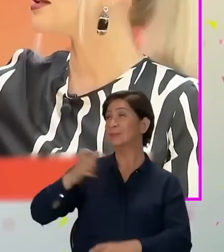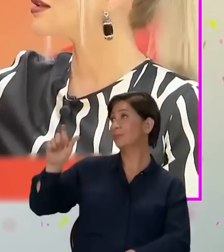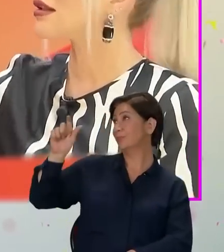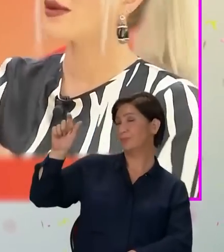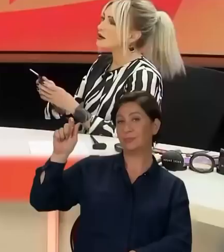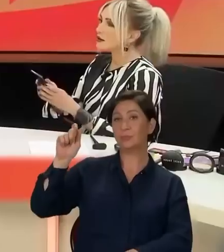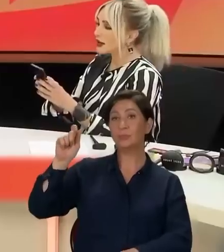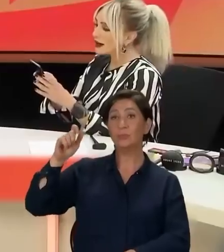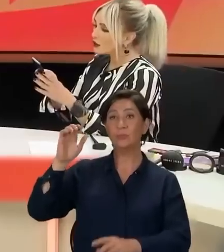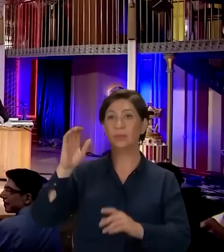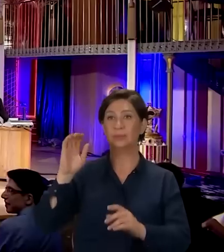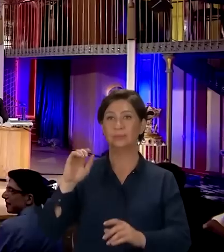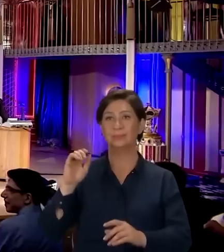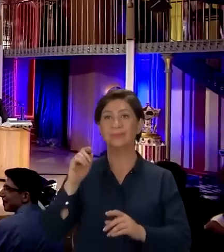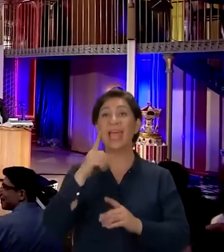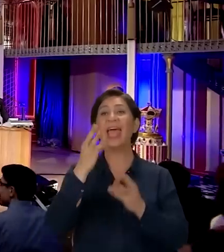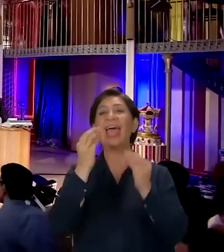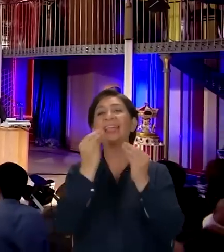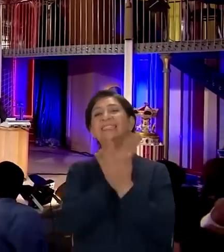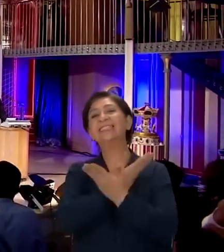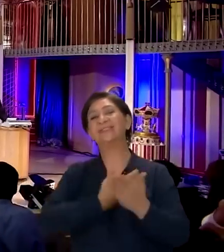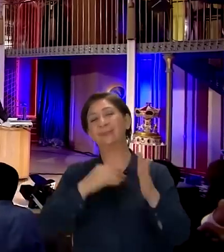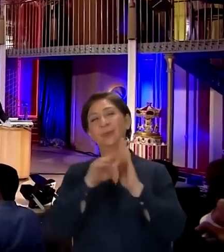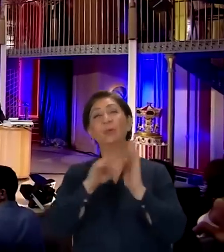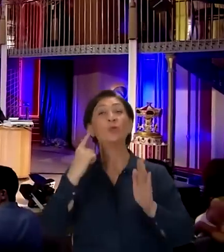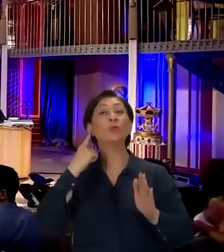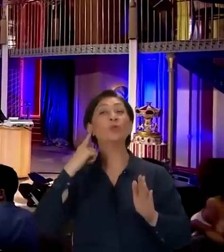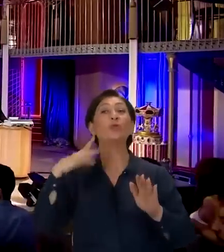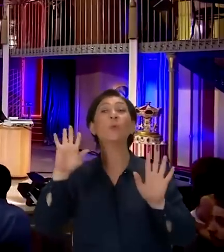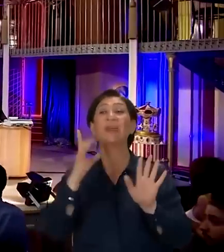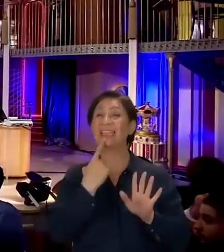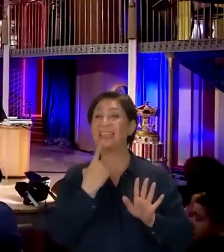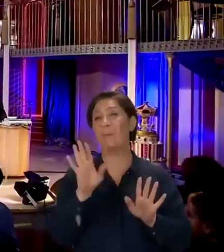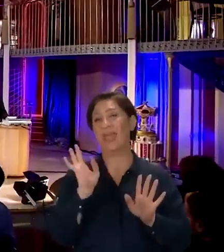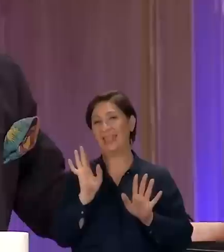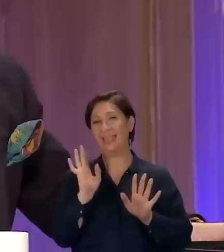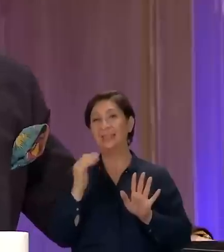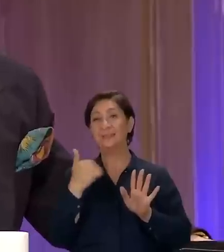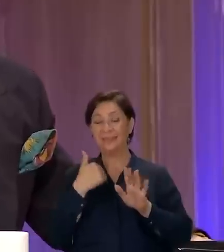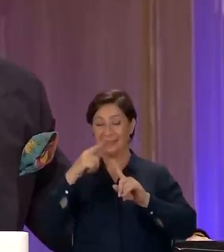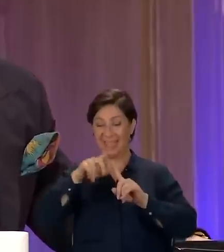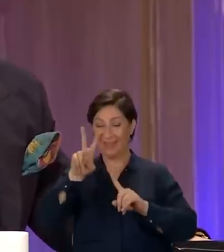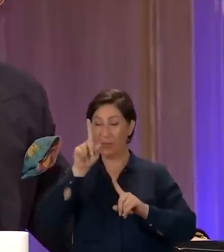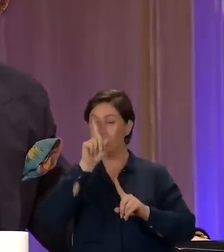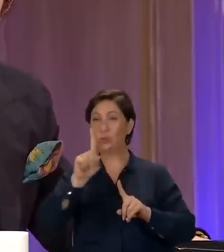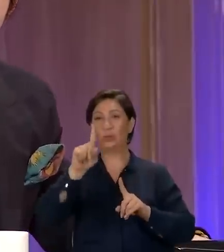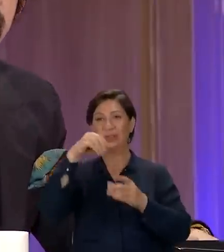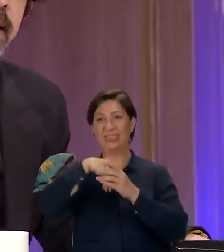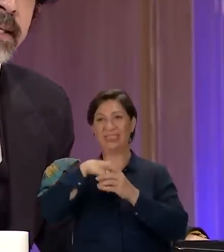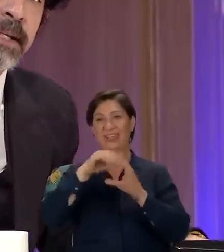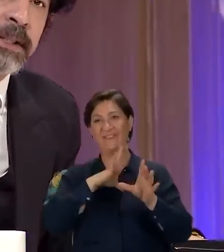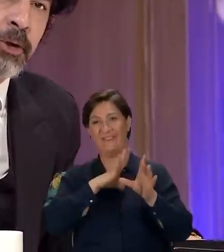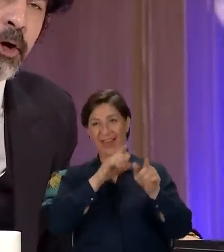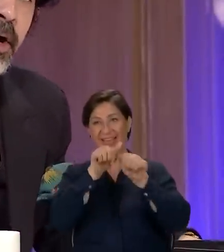düz çektiğiniz zaman... Tamam. Dur. Hemen... En sevdiğim program Duymadık Demeyin. Bizim kanalımızda